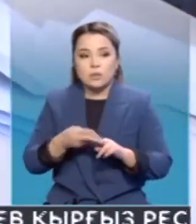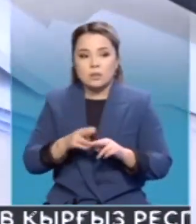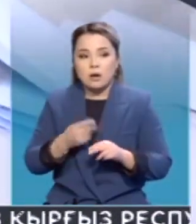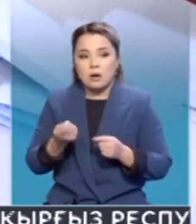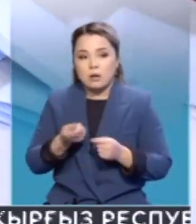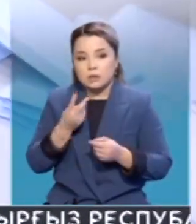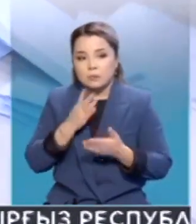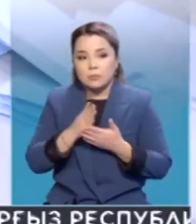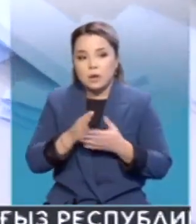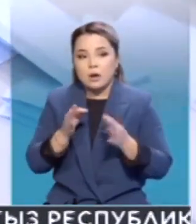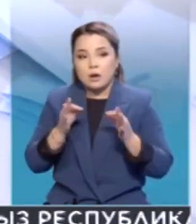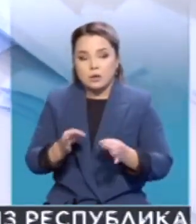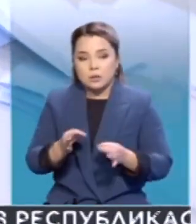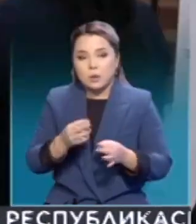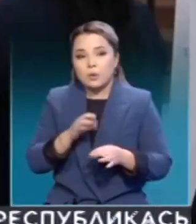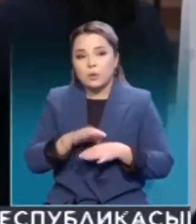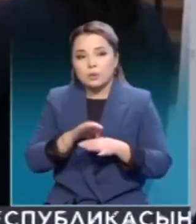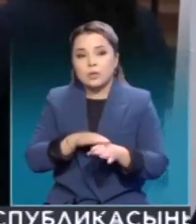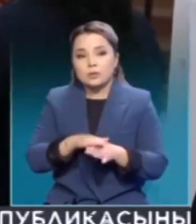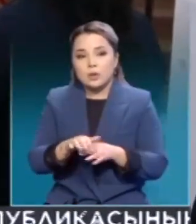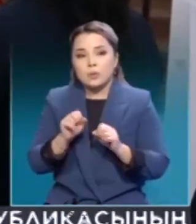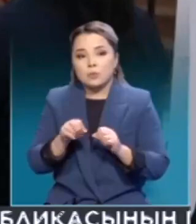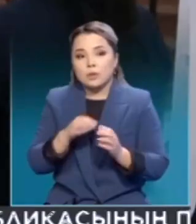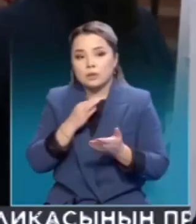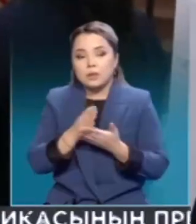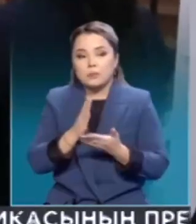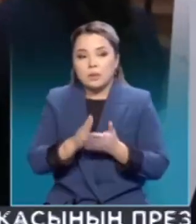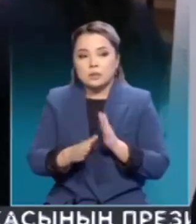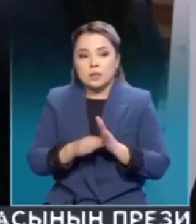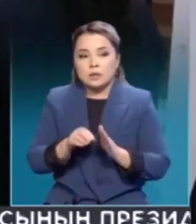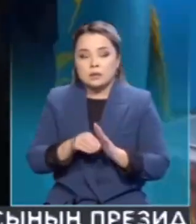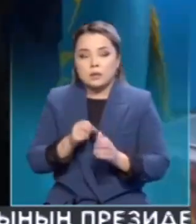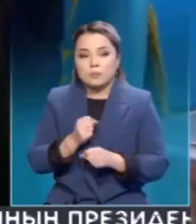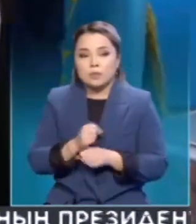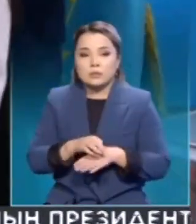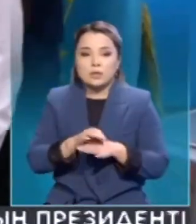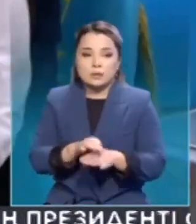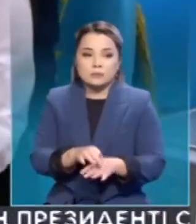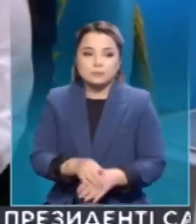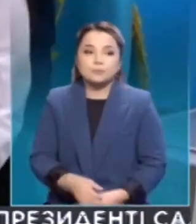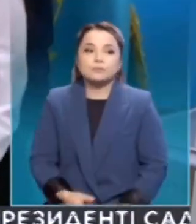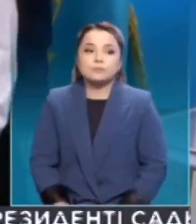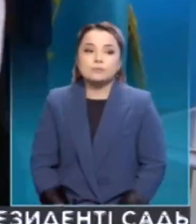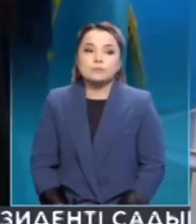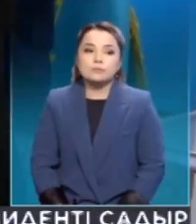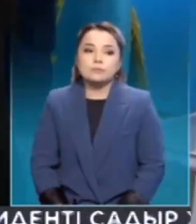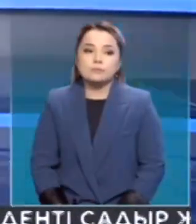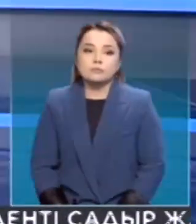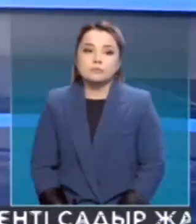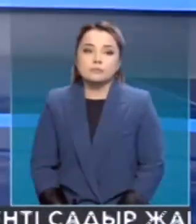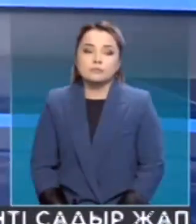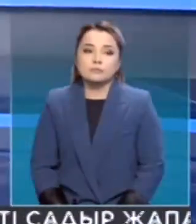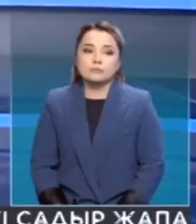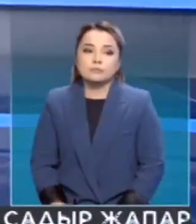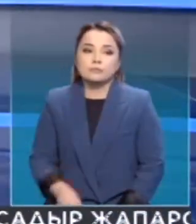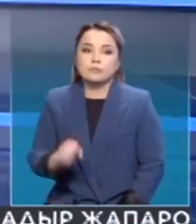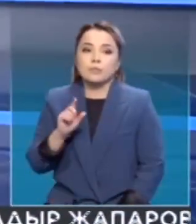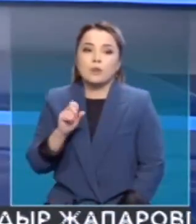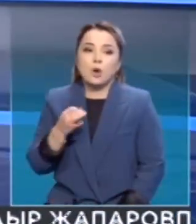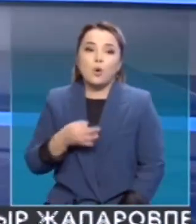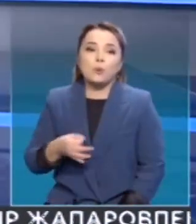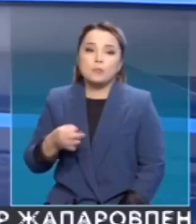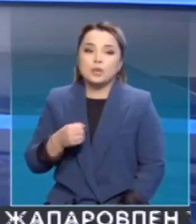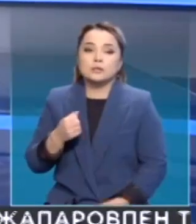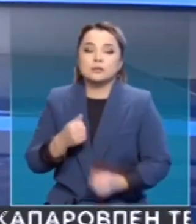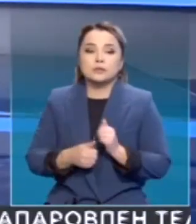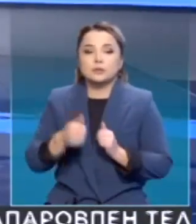болса, сайлау әділ өтті деп сеніммен айтуға болады. Серік Селеубайұлы, Еркінжан Керімжан, Қазақстан ұлттық арнасы. Абай облысында